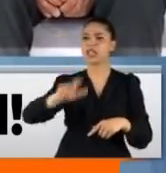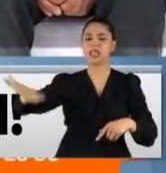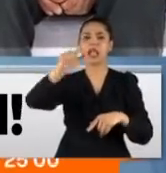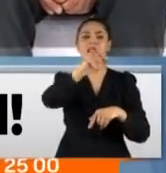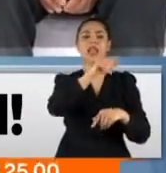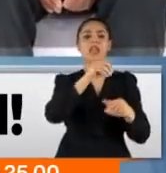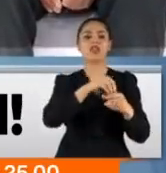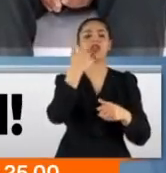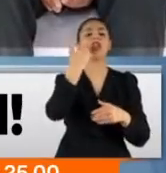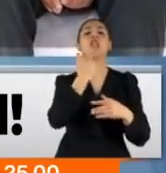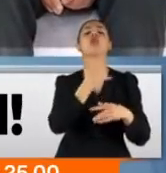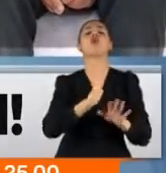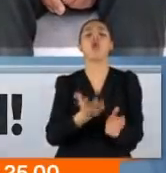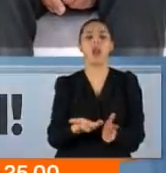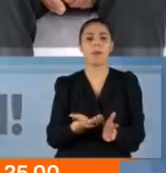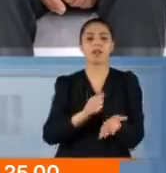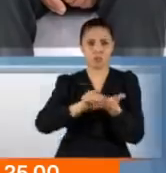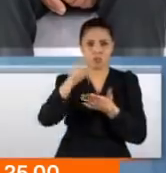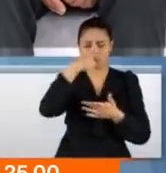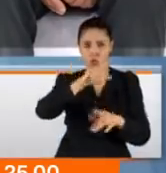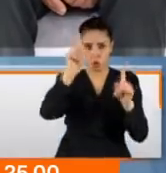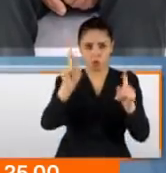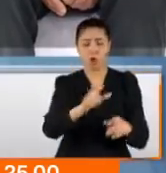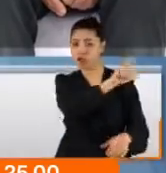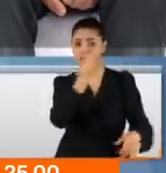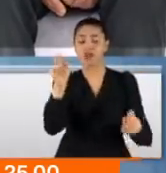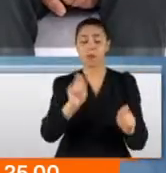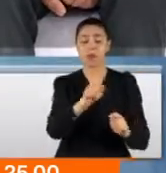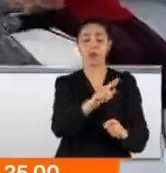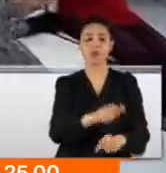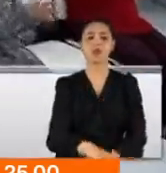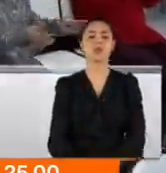senin için bu kadar yalan söyleyecek hali yok bütün köyün. Cevabını vereceksin öyle ya da böyle.